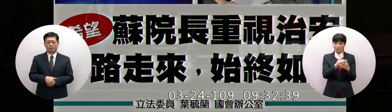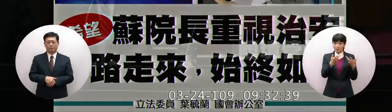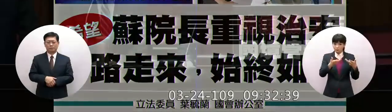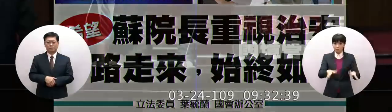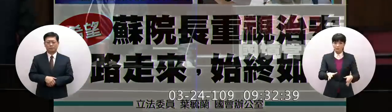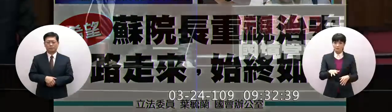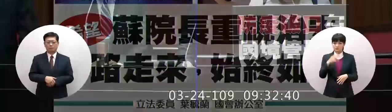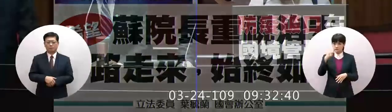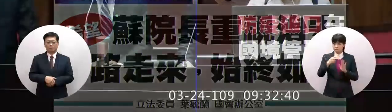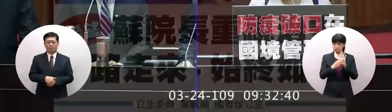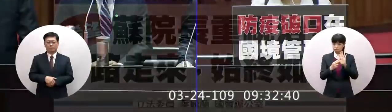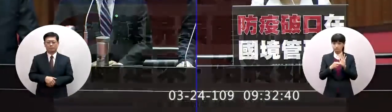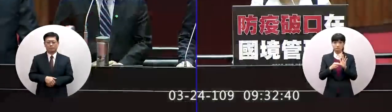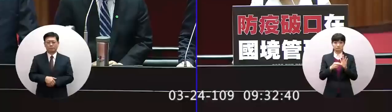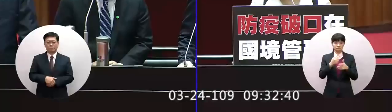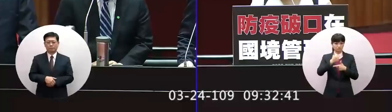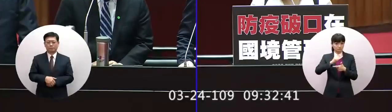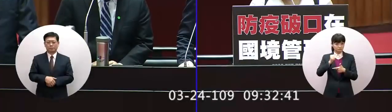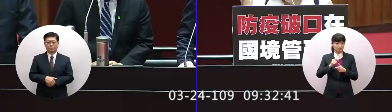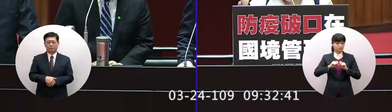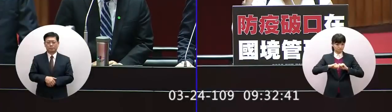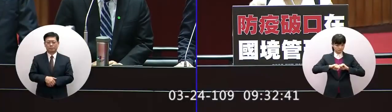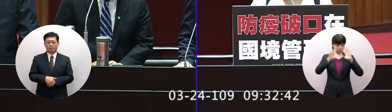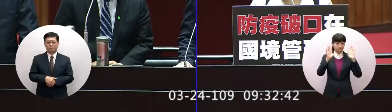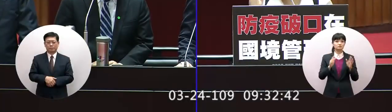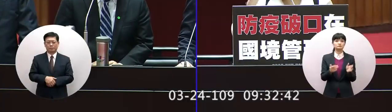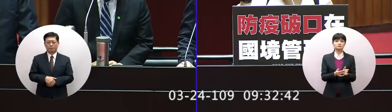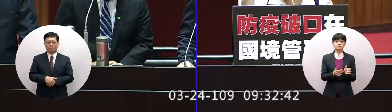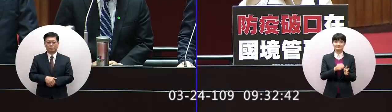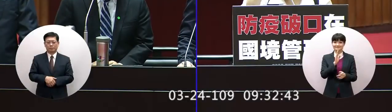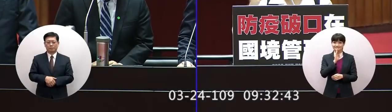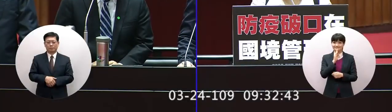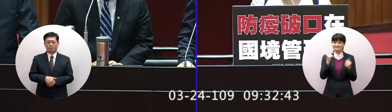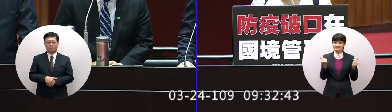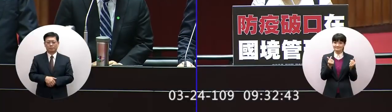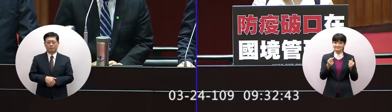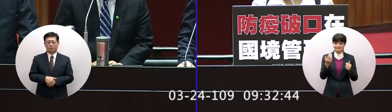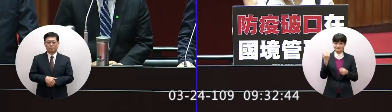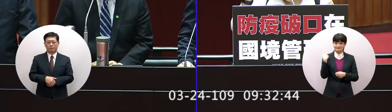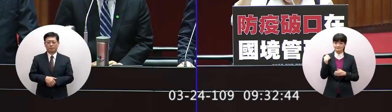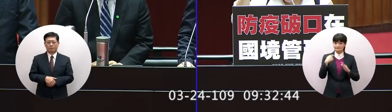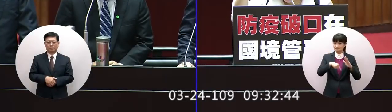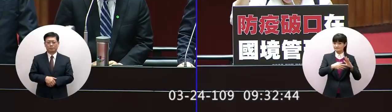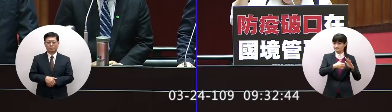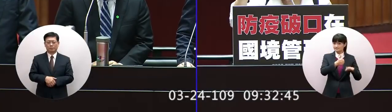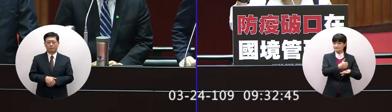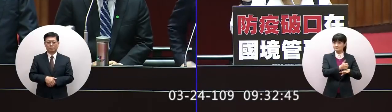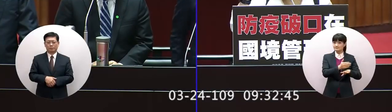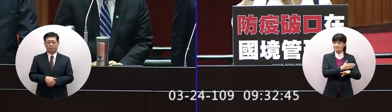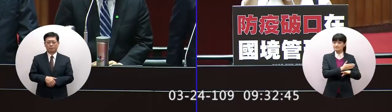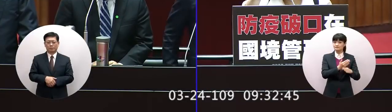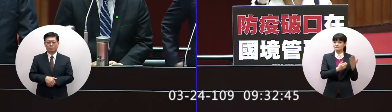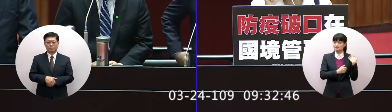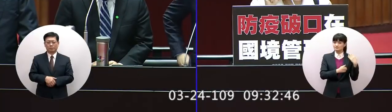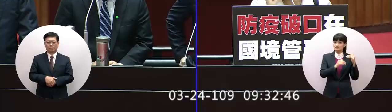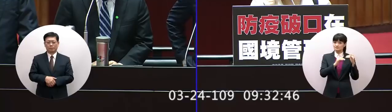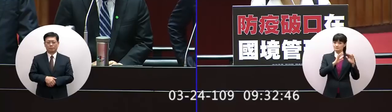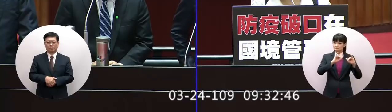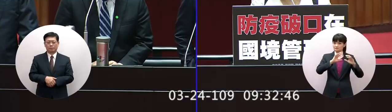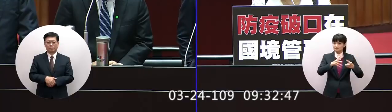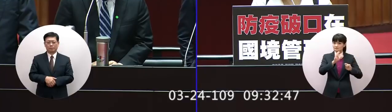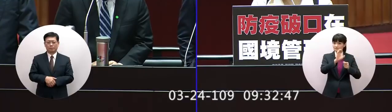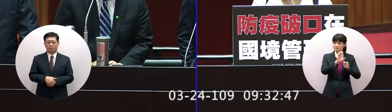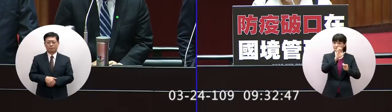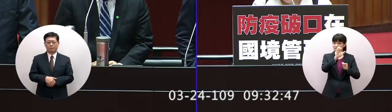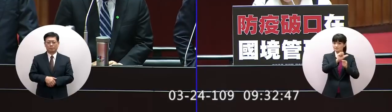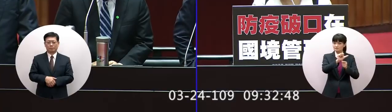提出解方，比如说。应该啊，他们点贬你做议定的行政，在1995年6月是您